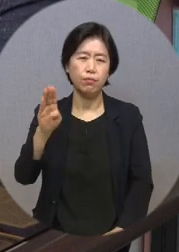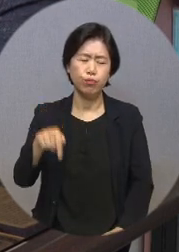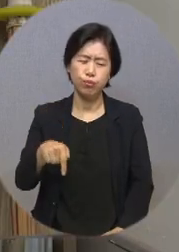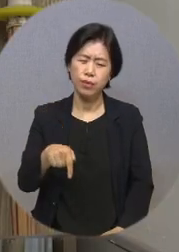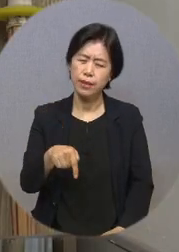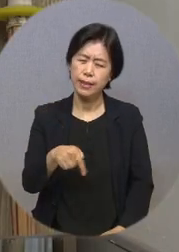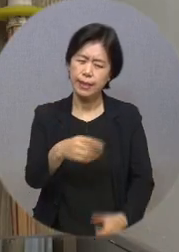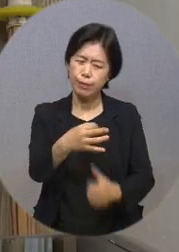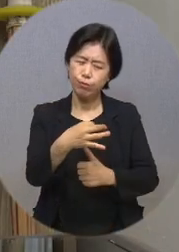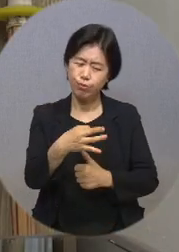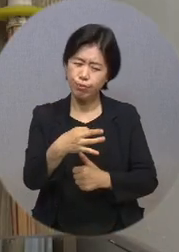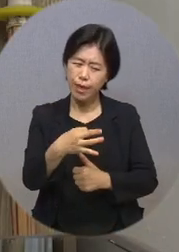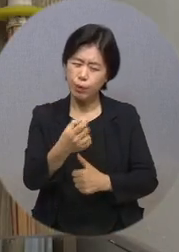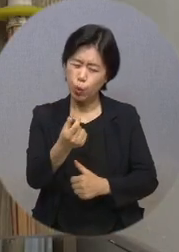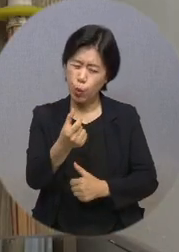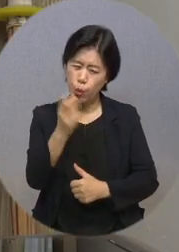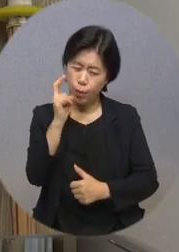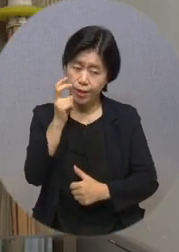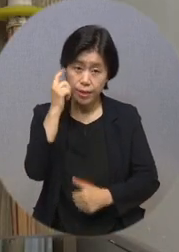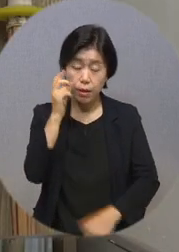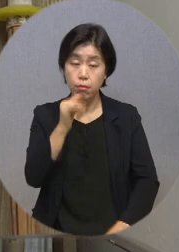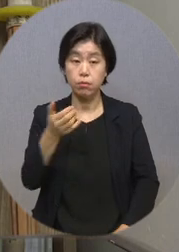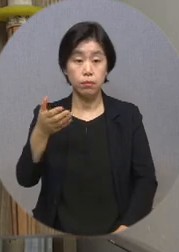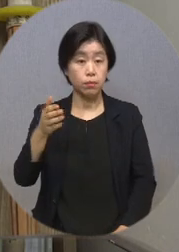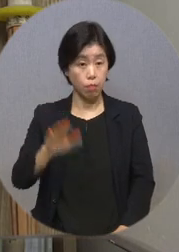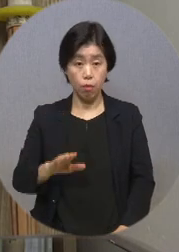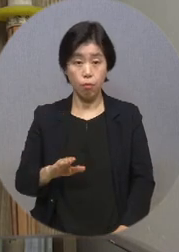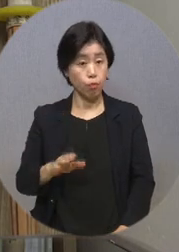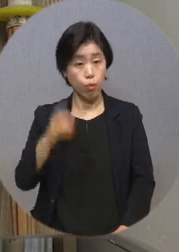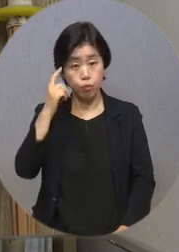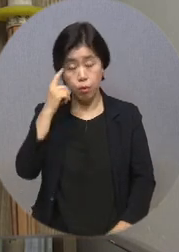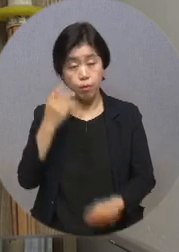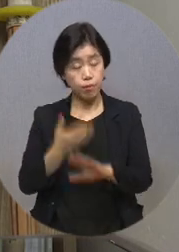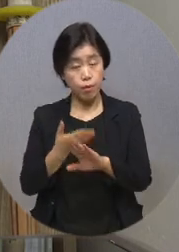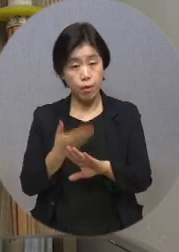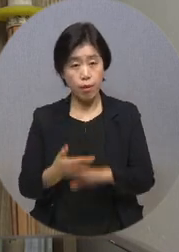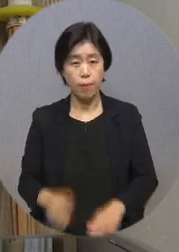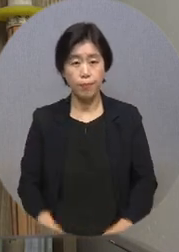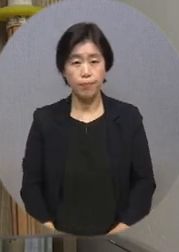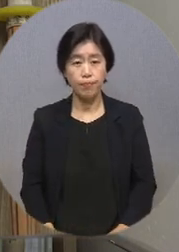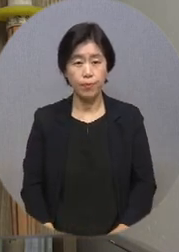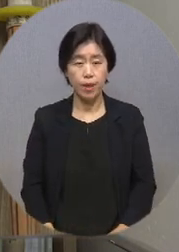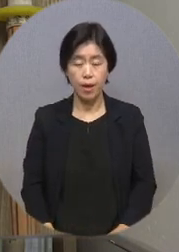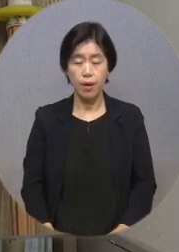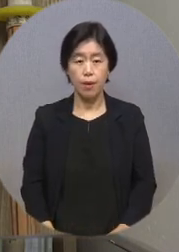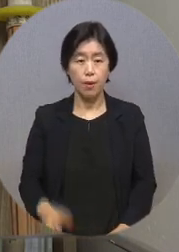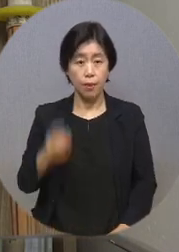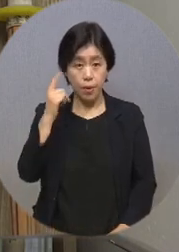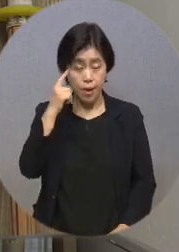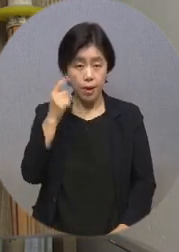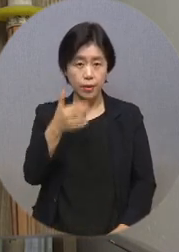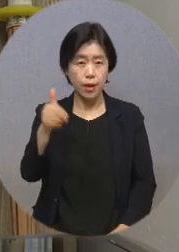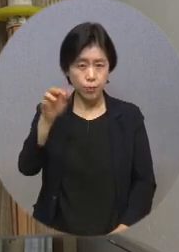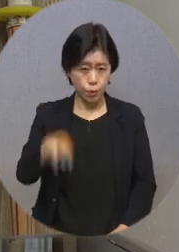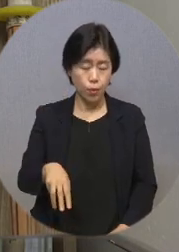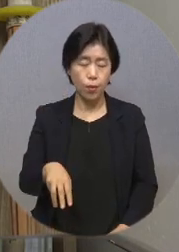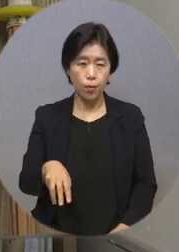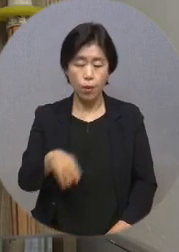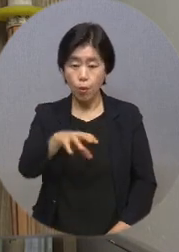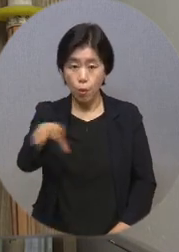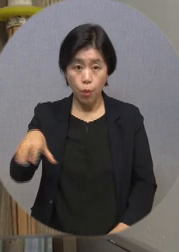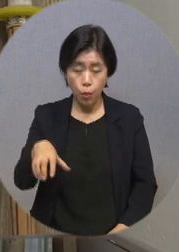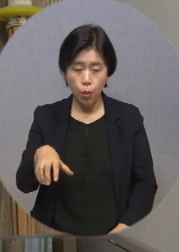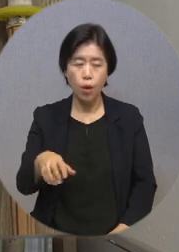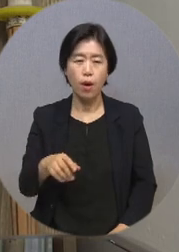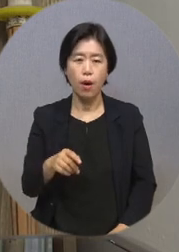저희가 협의회 일을 하다 보니까 의외로 세종시내 많은 소상공인들분께서 정말 많은 기부를 해주고 계세요.